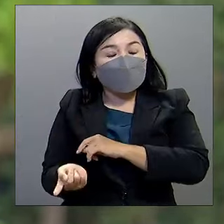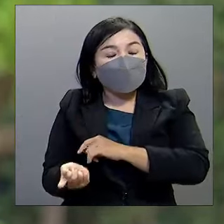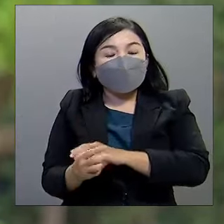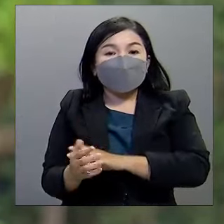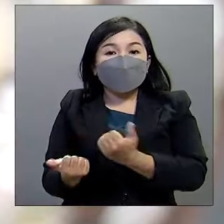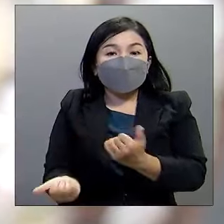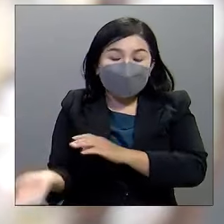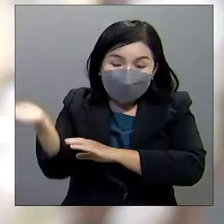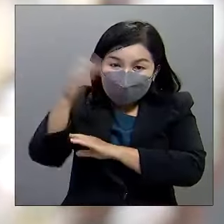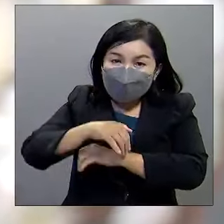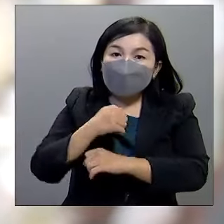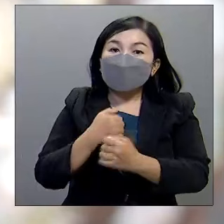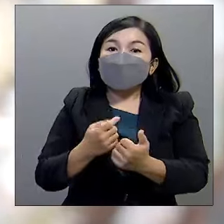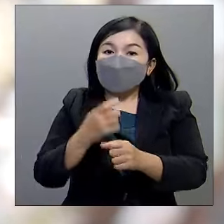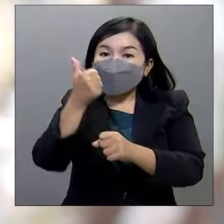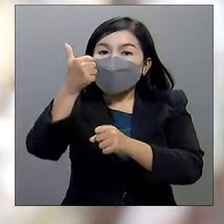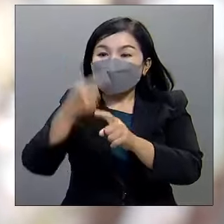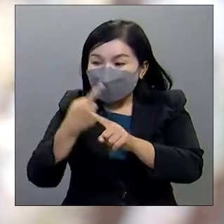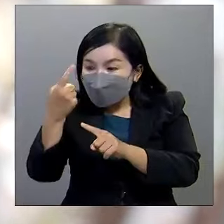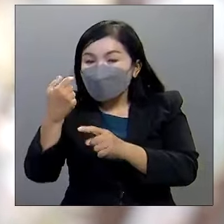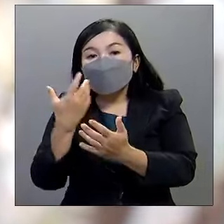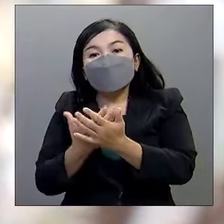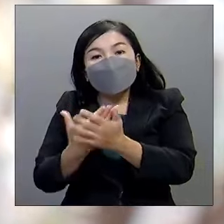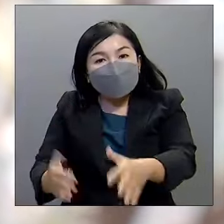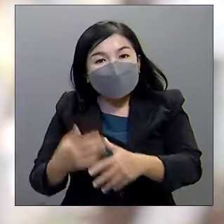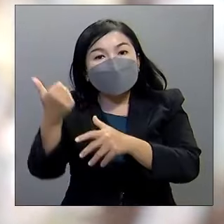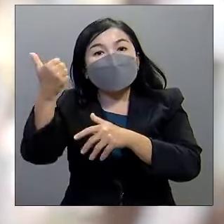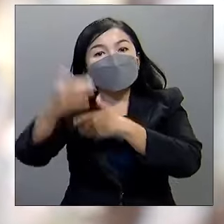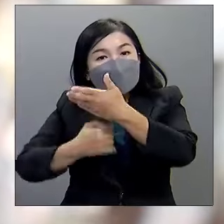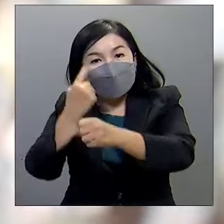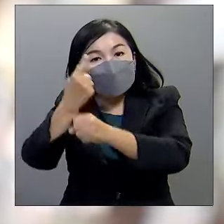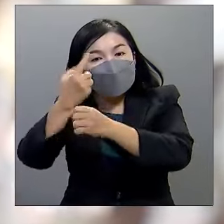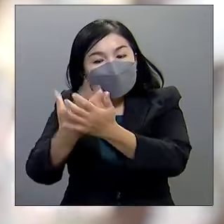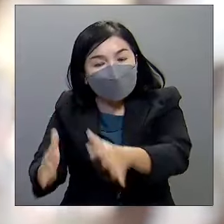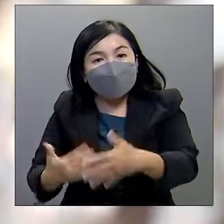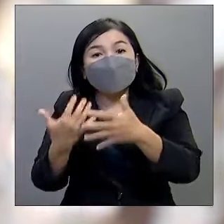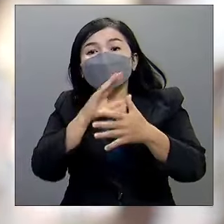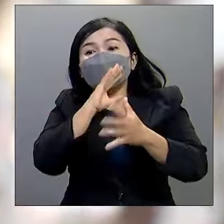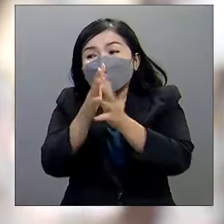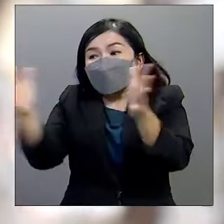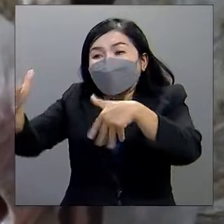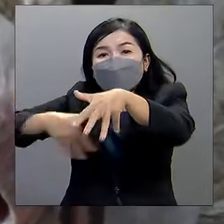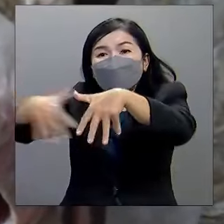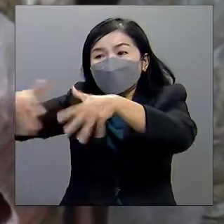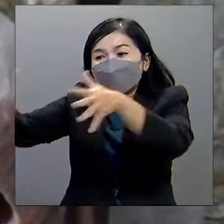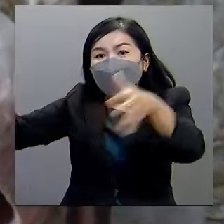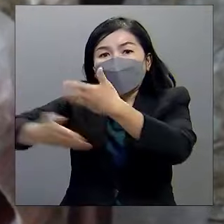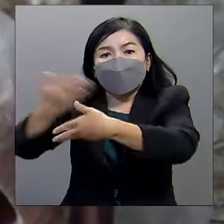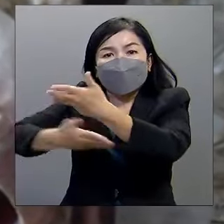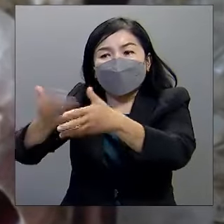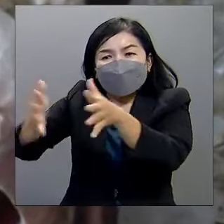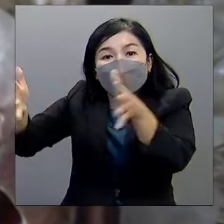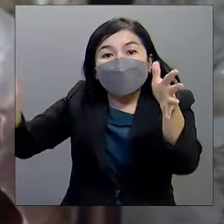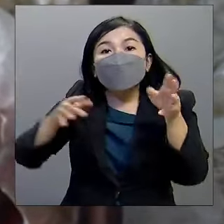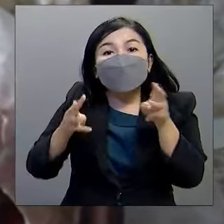ายเดือนและก็รายปีถึงหน้าที่เห็ดเนี่ยออกเยอะราคาตกต่ำเราก็นำดอกเห็ดตรงนั้นไปทำการแปรรูปเป็นการเพิ่มมูลค่